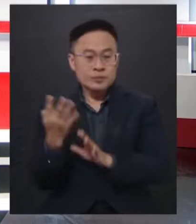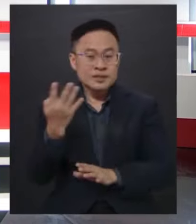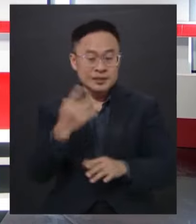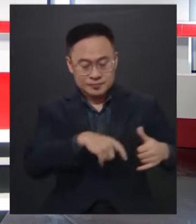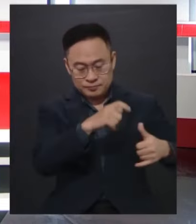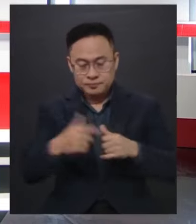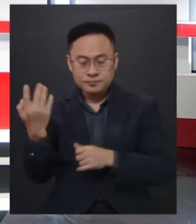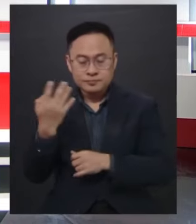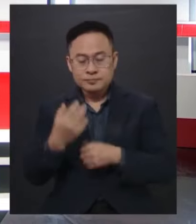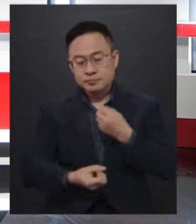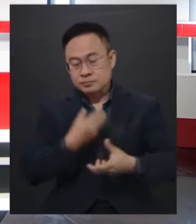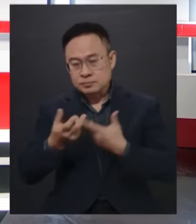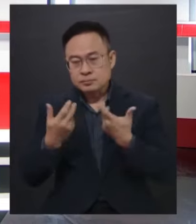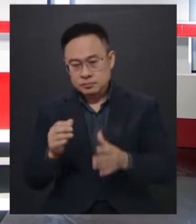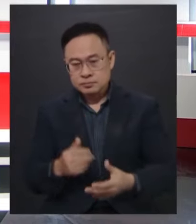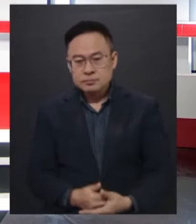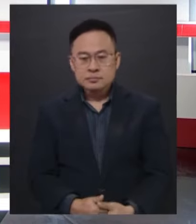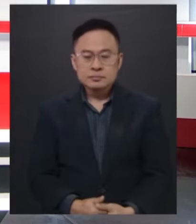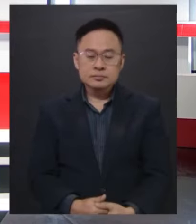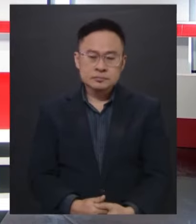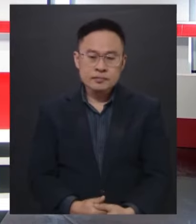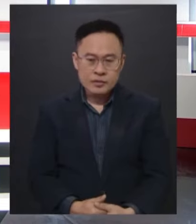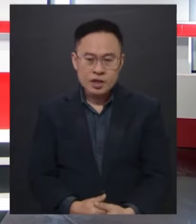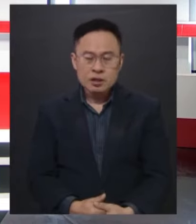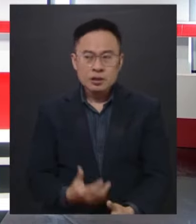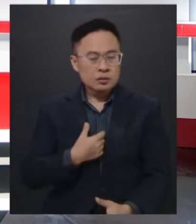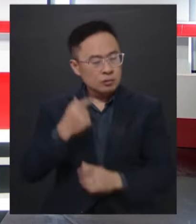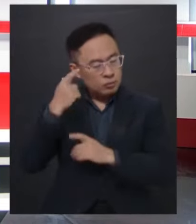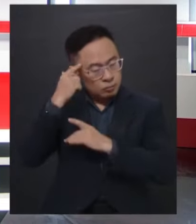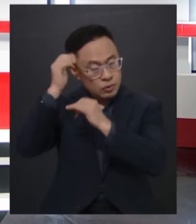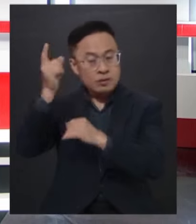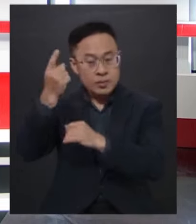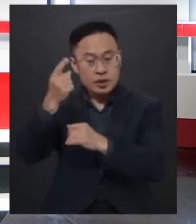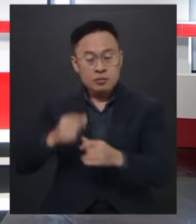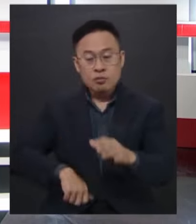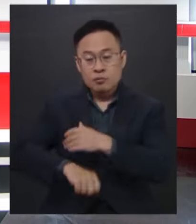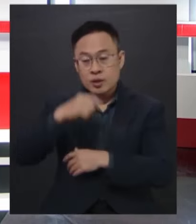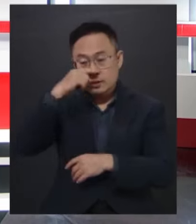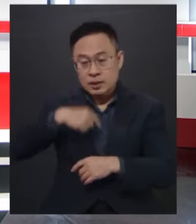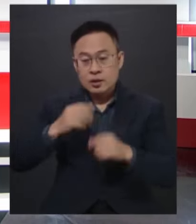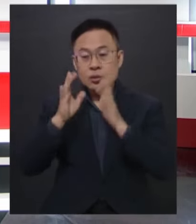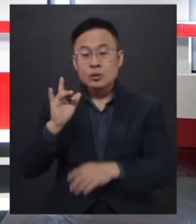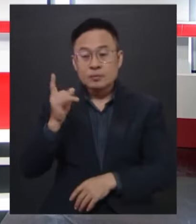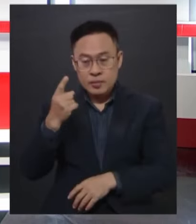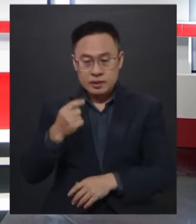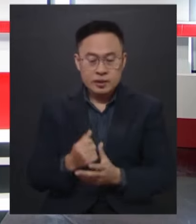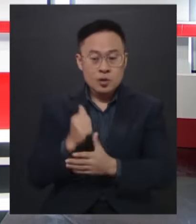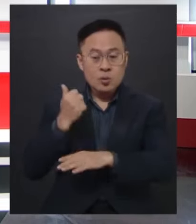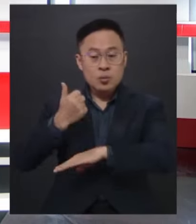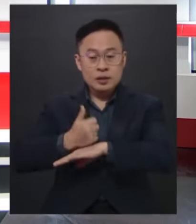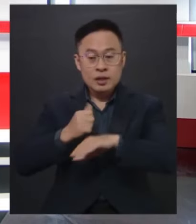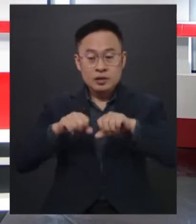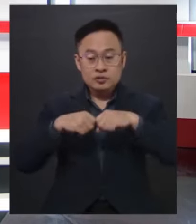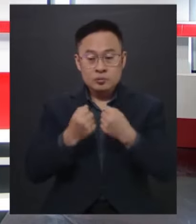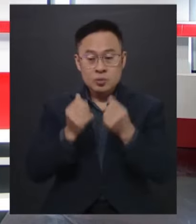สมาคมกีฬาฟุตบอลแห่งประเทศไทยแล้วก็ตัวแทนด้วย นะคะก็ต้องฝากความหวังของวงการฟุตบอลไว้กับมือของท่านนายกสมาคม